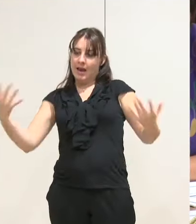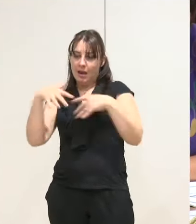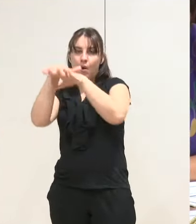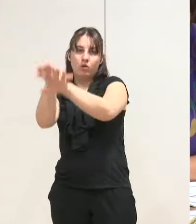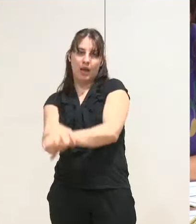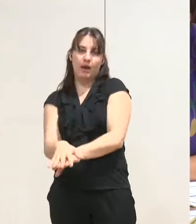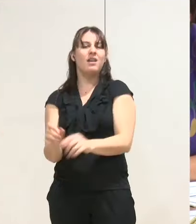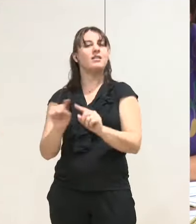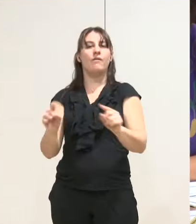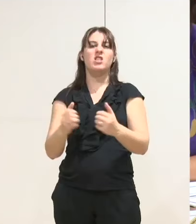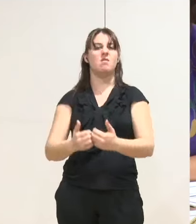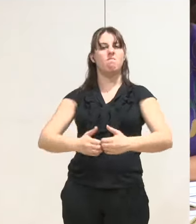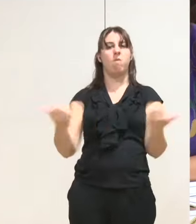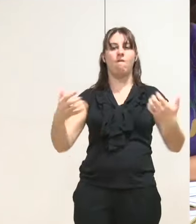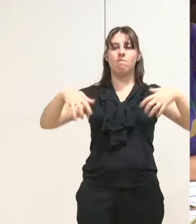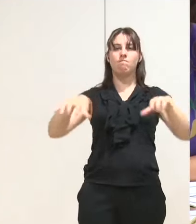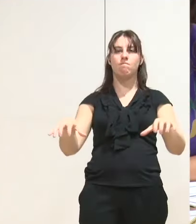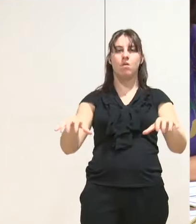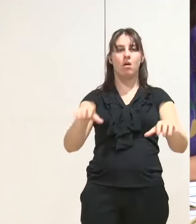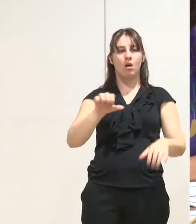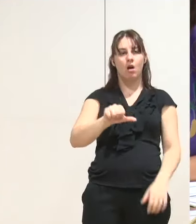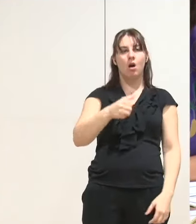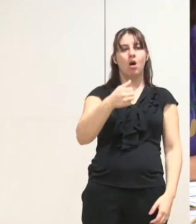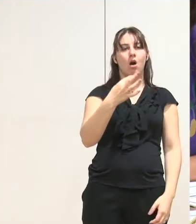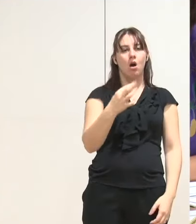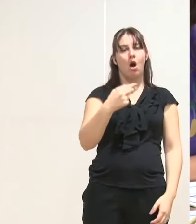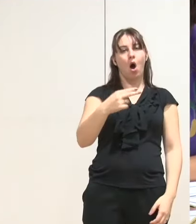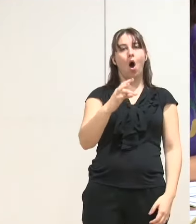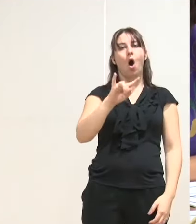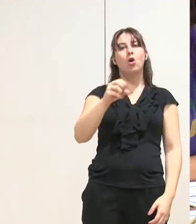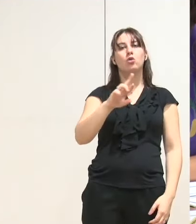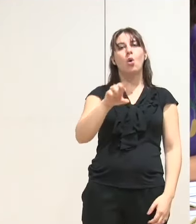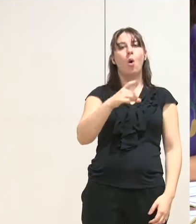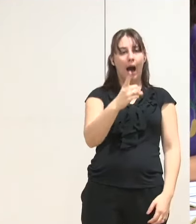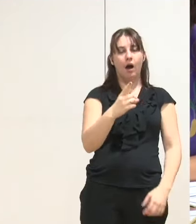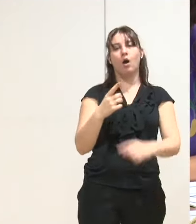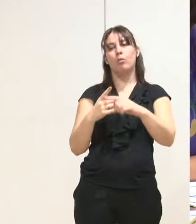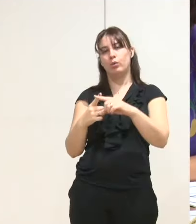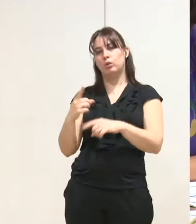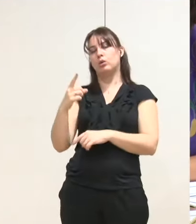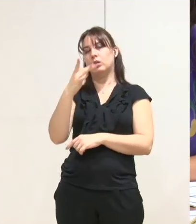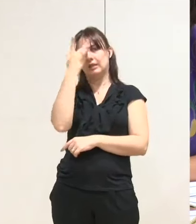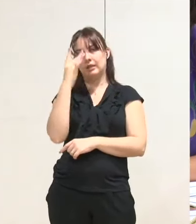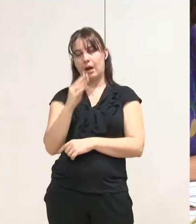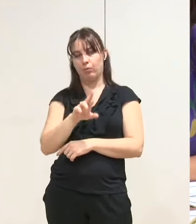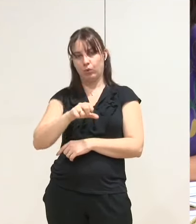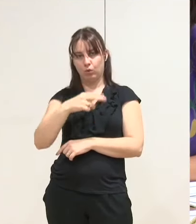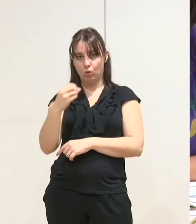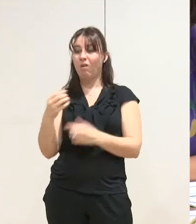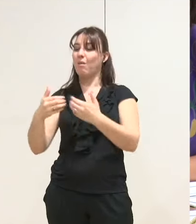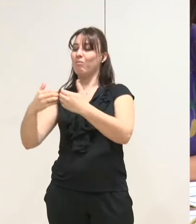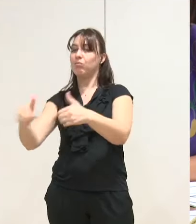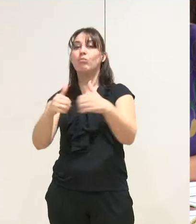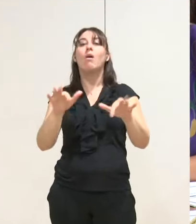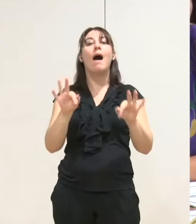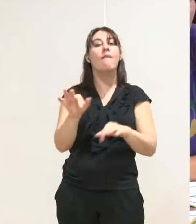dichotomie entre didro et antoire et Beria et antoire et donc il y aura plus de problème de séparation de fraterie pour répondre directement à votre